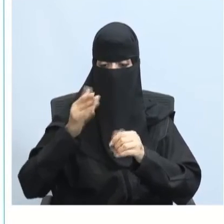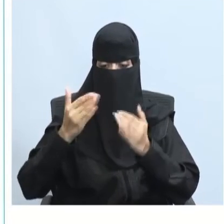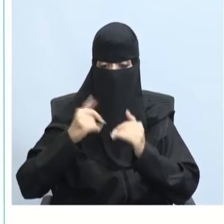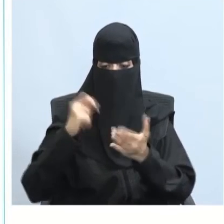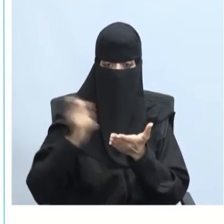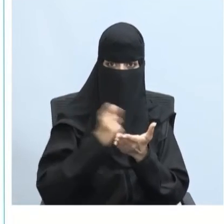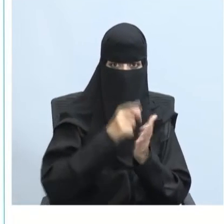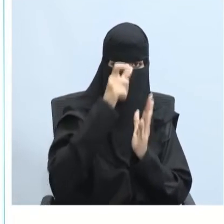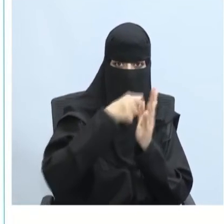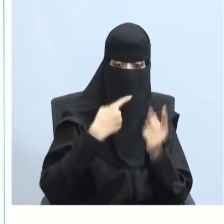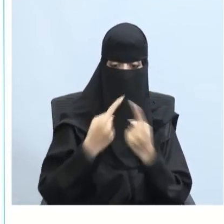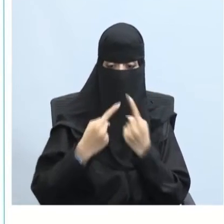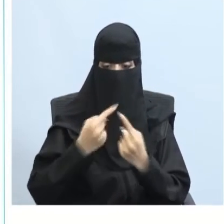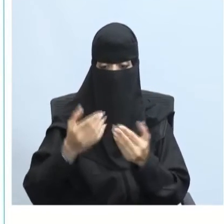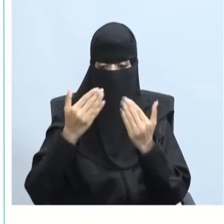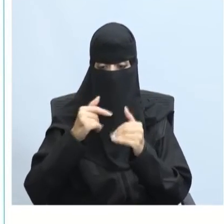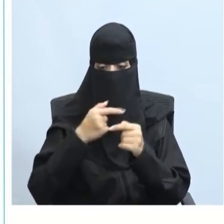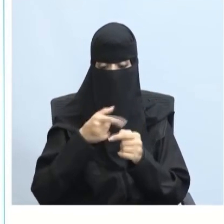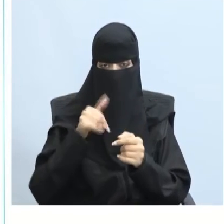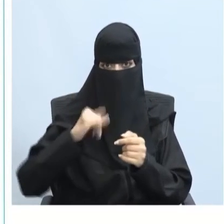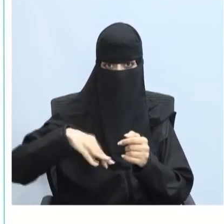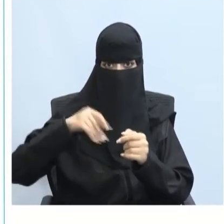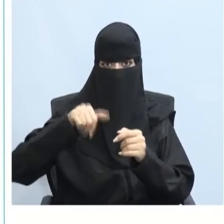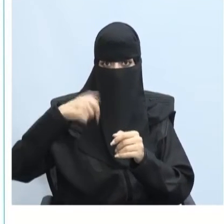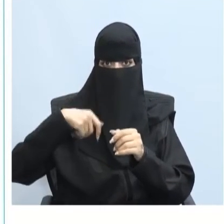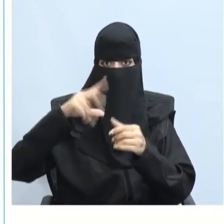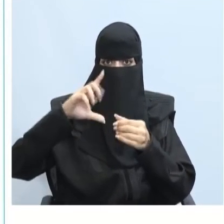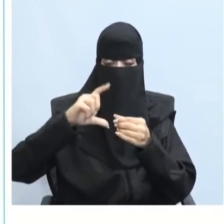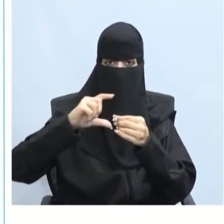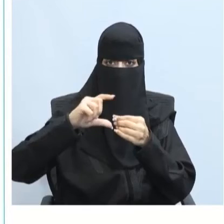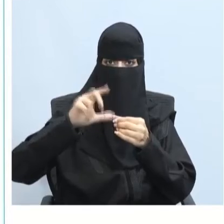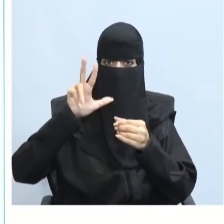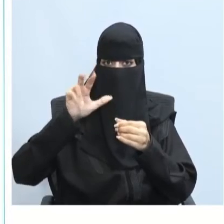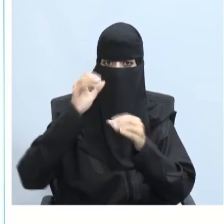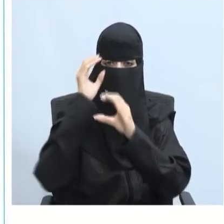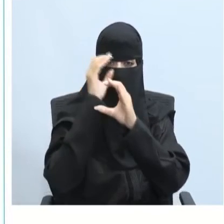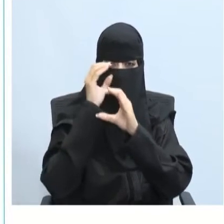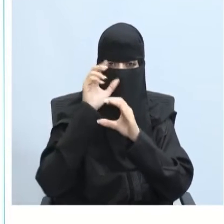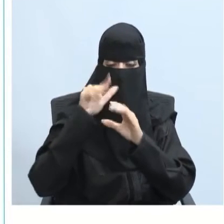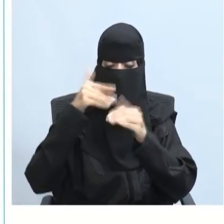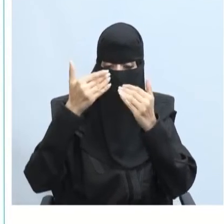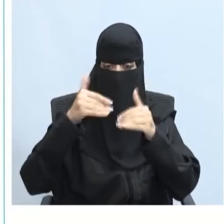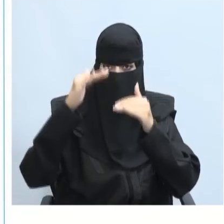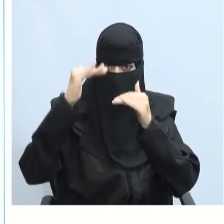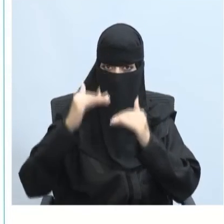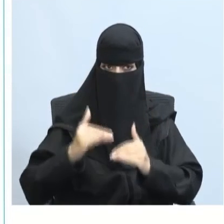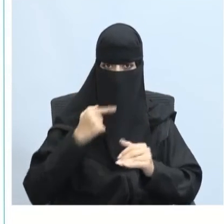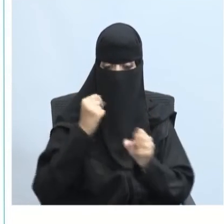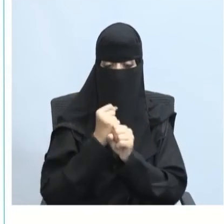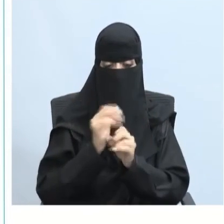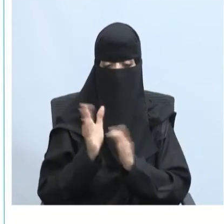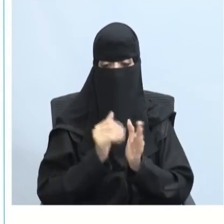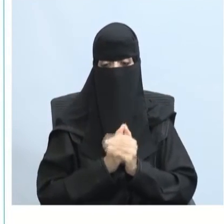الممثلين والمخرج وبقيه الادوار من خلال ريسورس